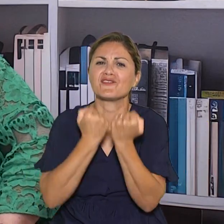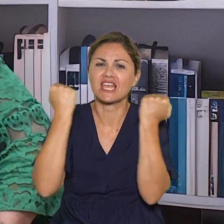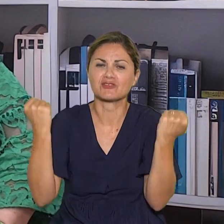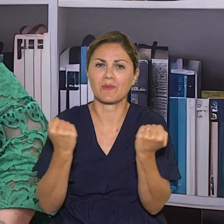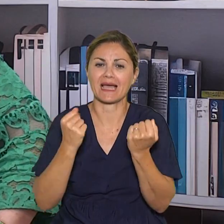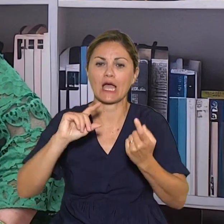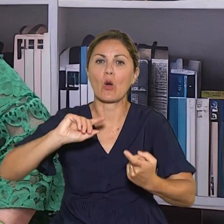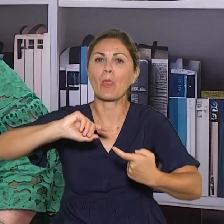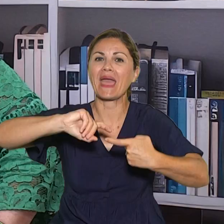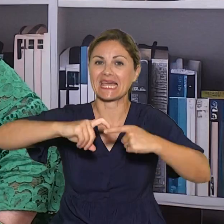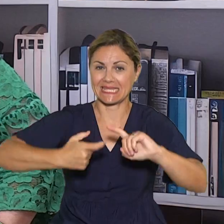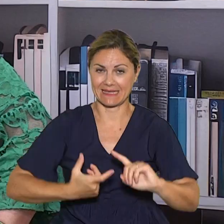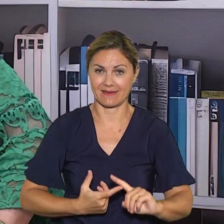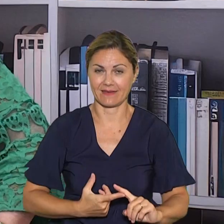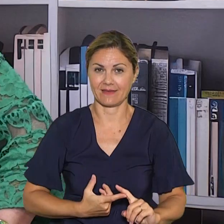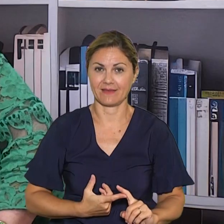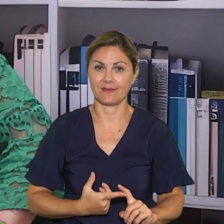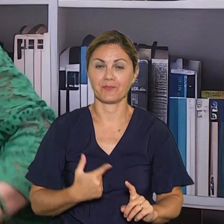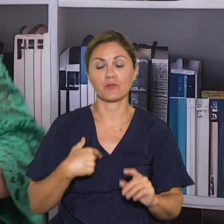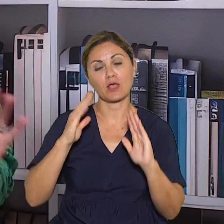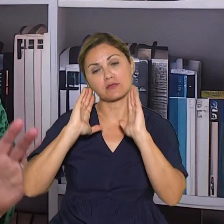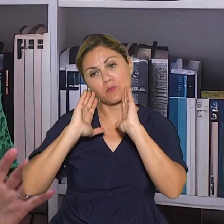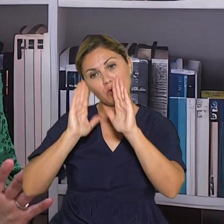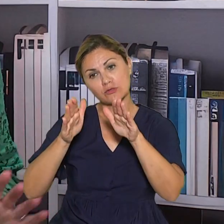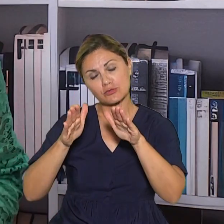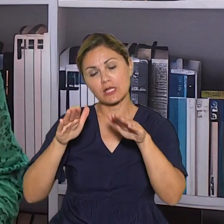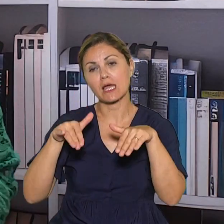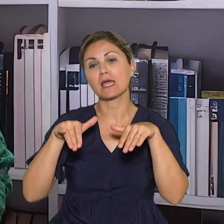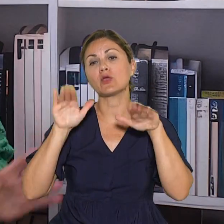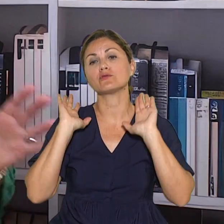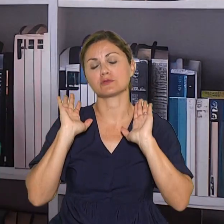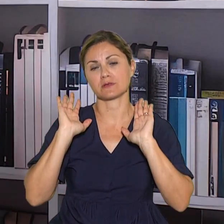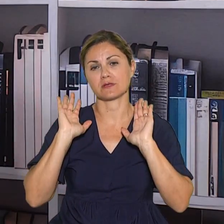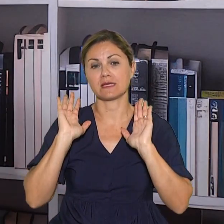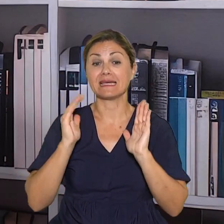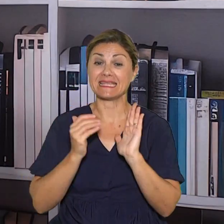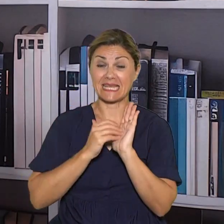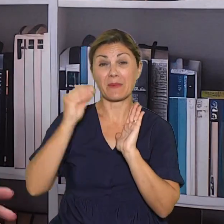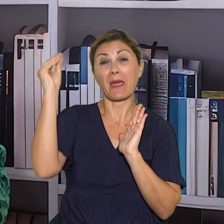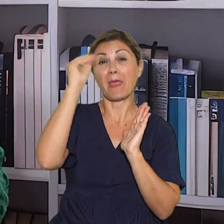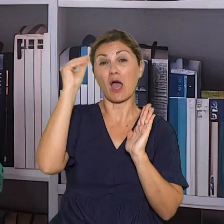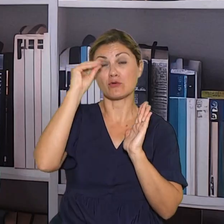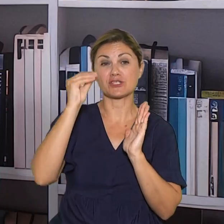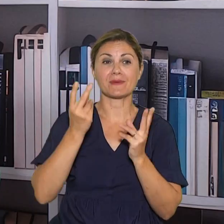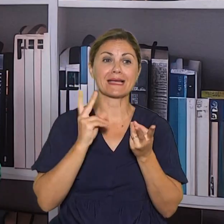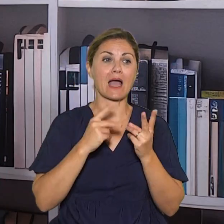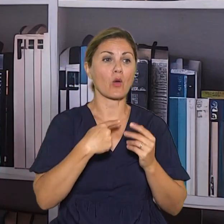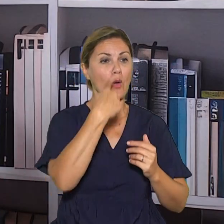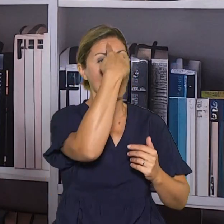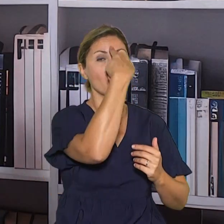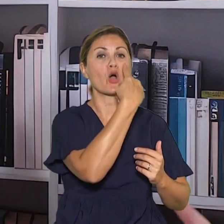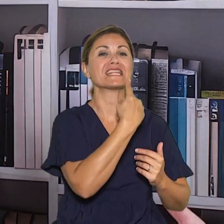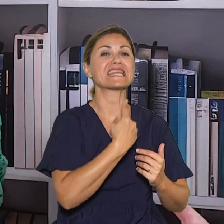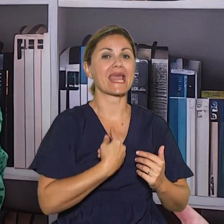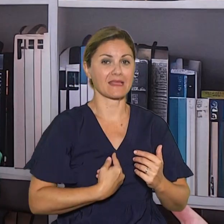nauči, pa onda ćemo mi na to krenuti. Ja sam ga poslušala ili podustala. Kad ja naučim malo bolje, onda ću, ja rekla sam sebe da